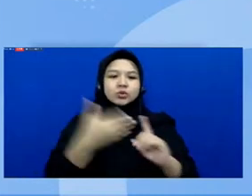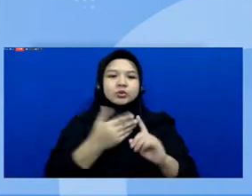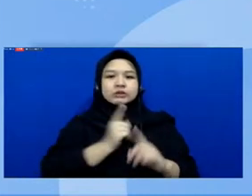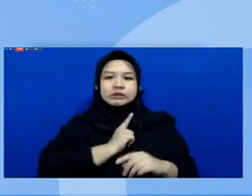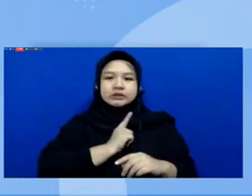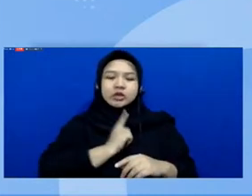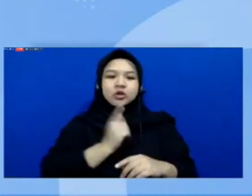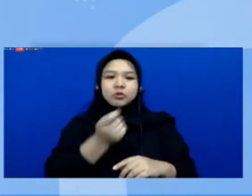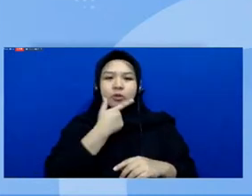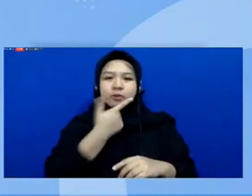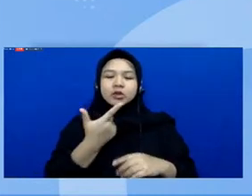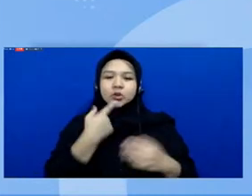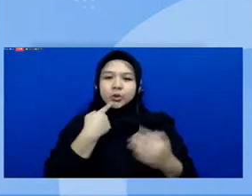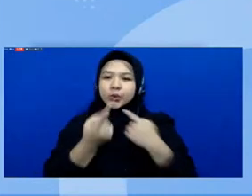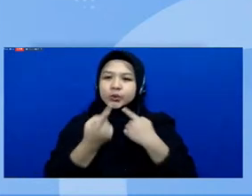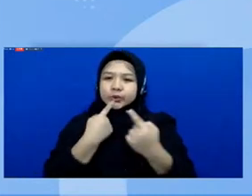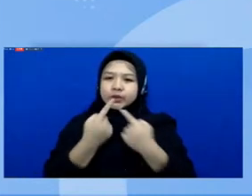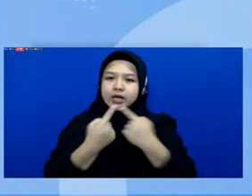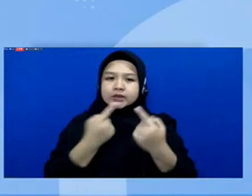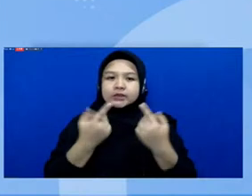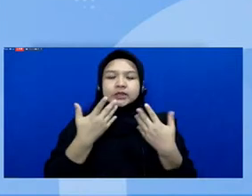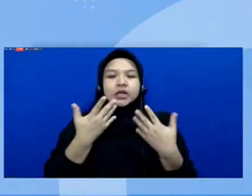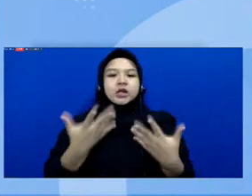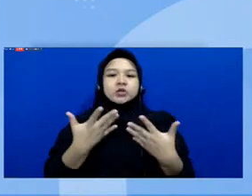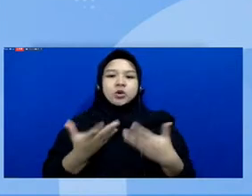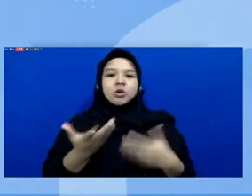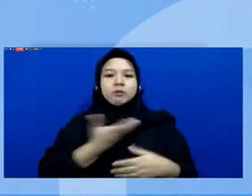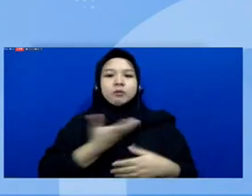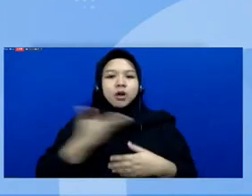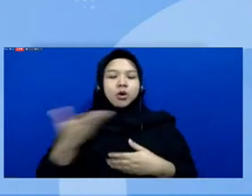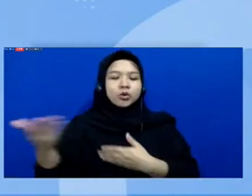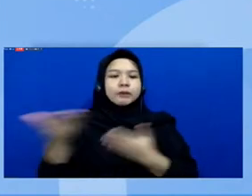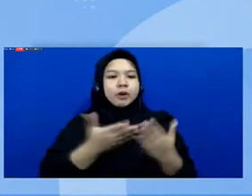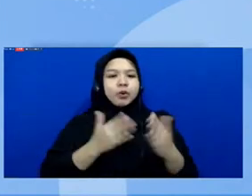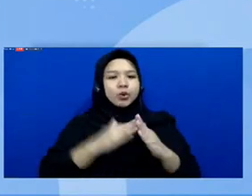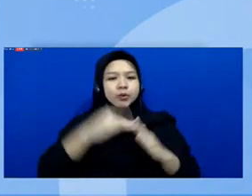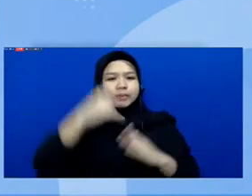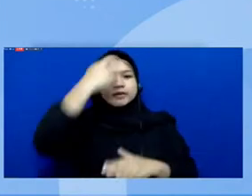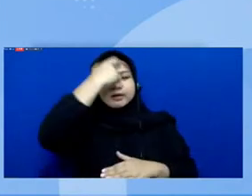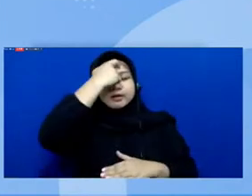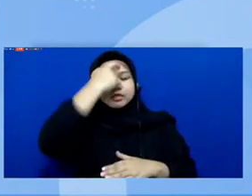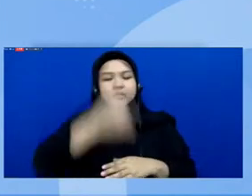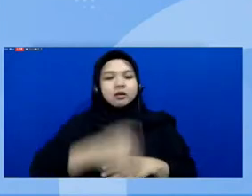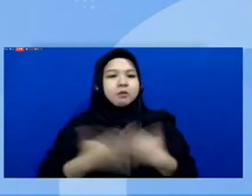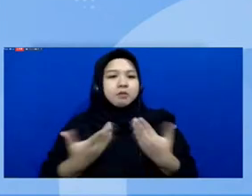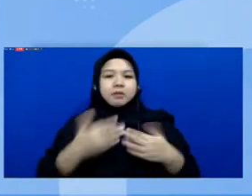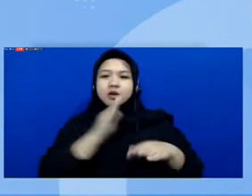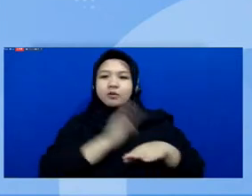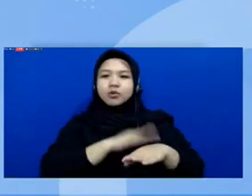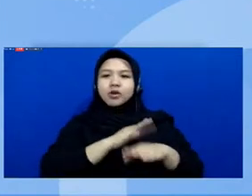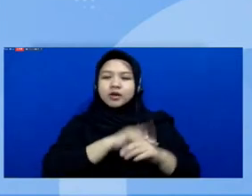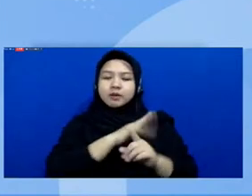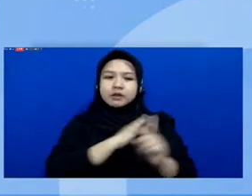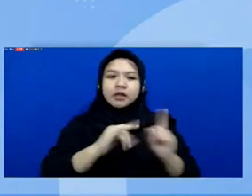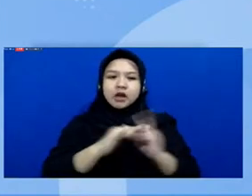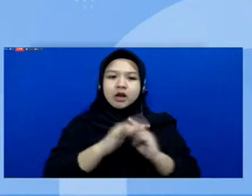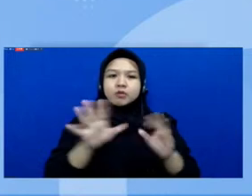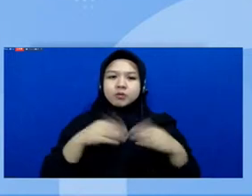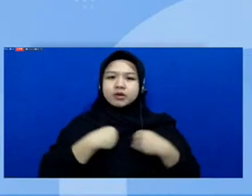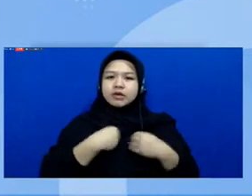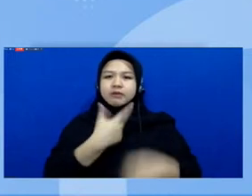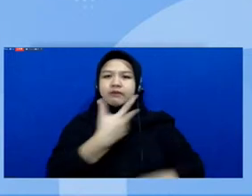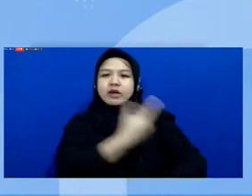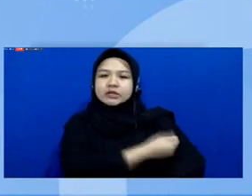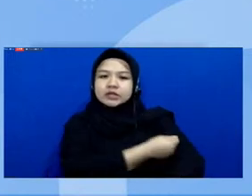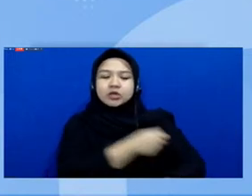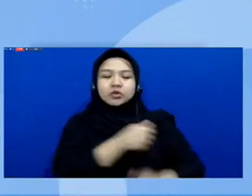berobat atau berkonsultasi atau bahkan bersedia dibawa ke rumah sakit. Bagaimana budaya masyarakat untuk menerima vaksinasi dan